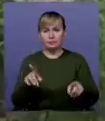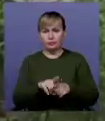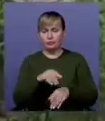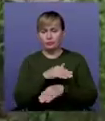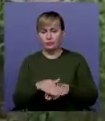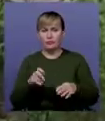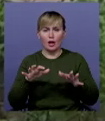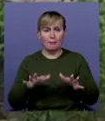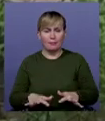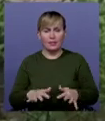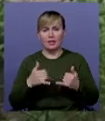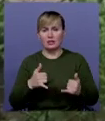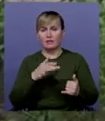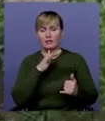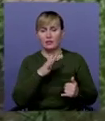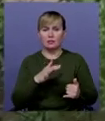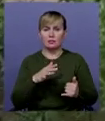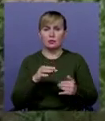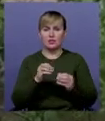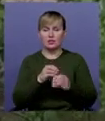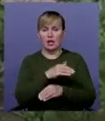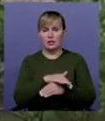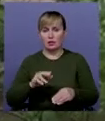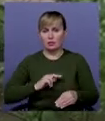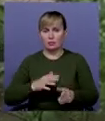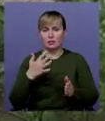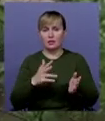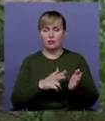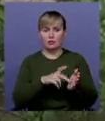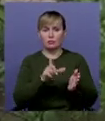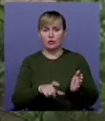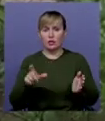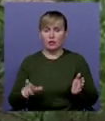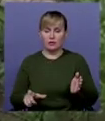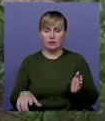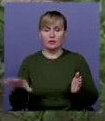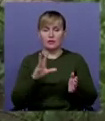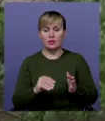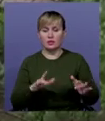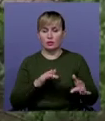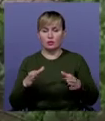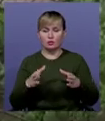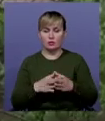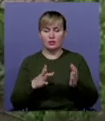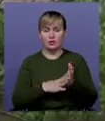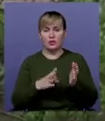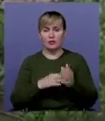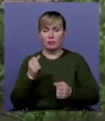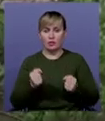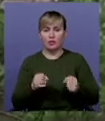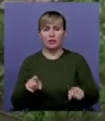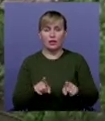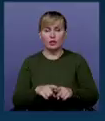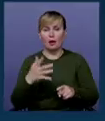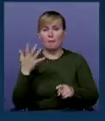На местах в настоящее время по 10 адресам работает 58 человек всех задействованных служб, 9 единиц техники, а также